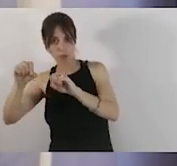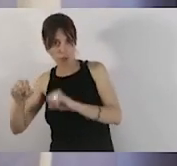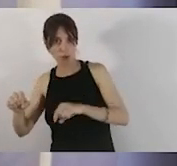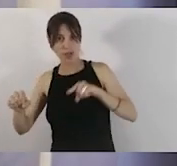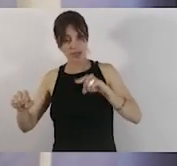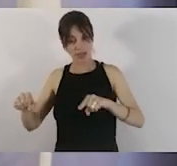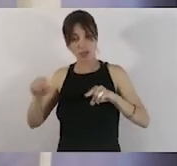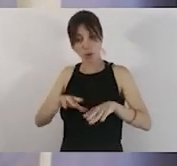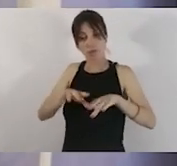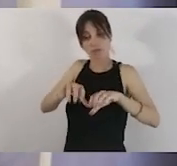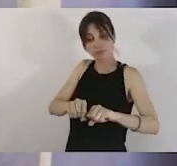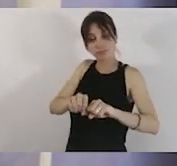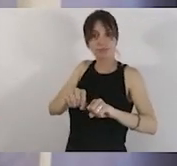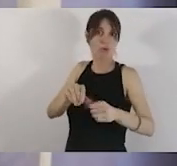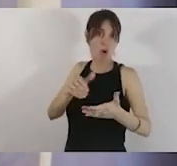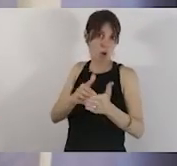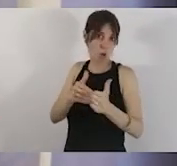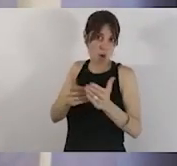activités.